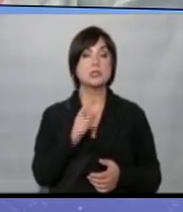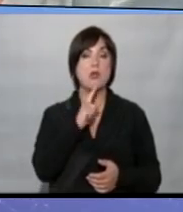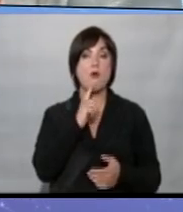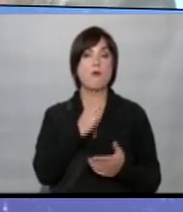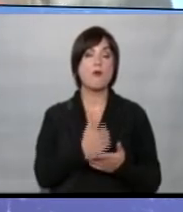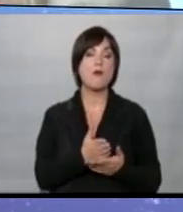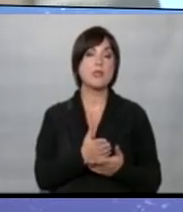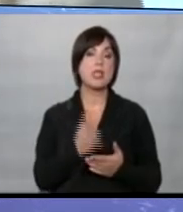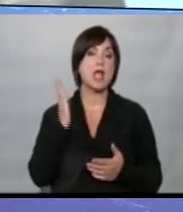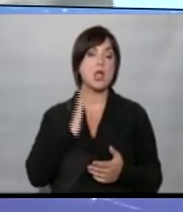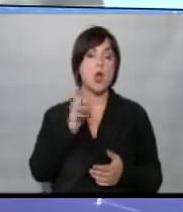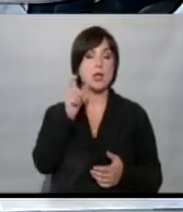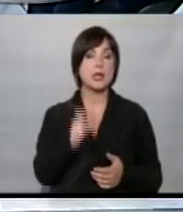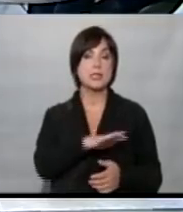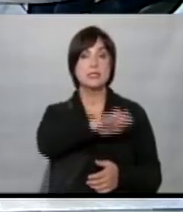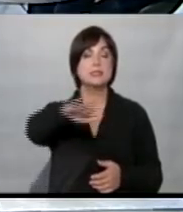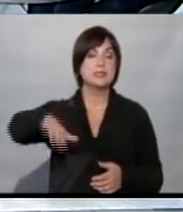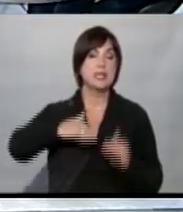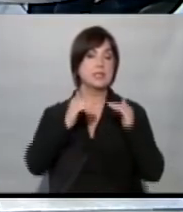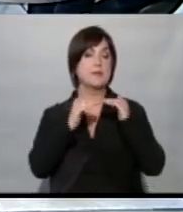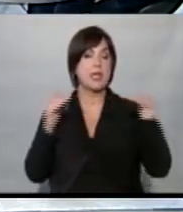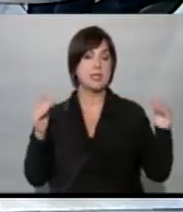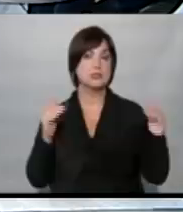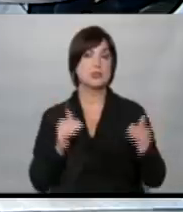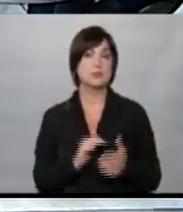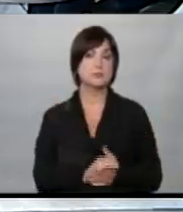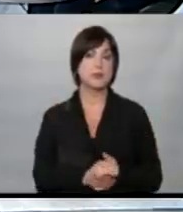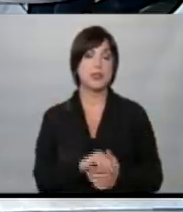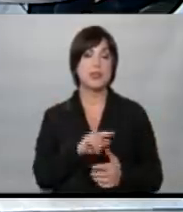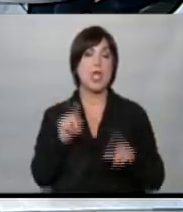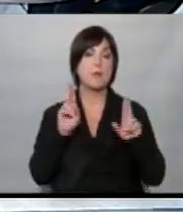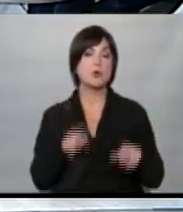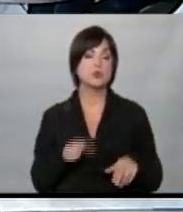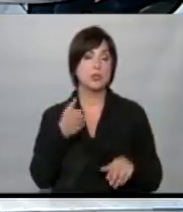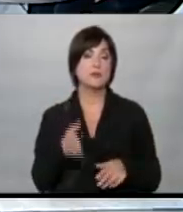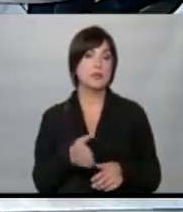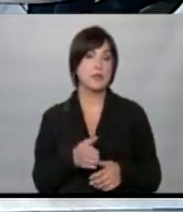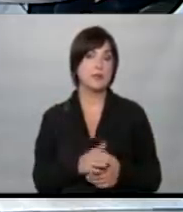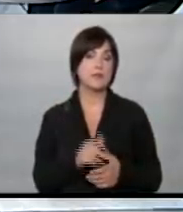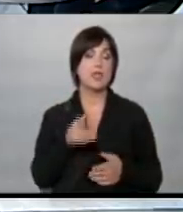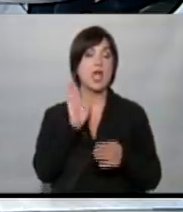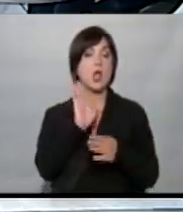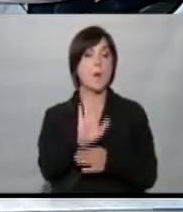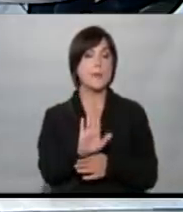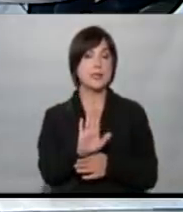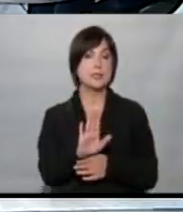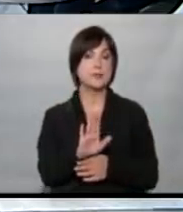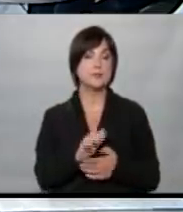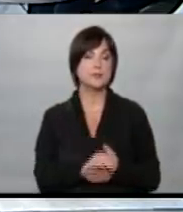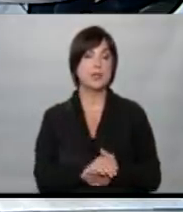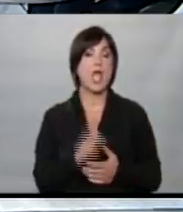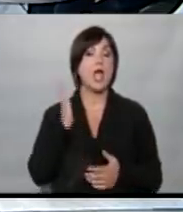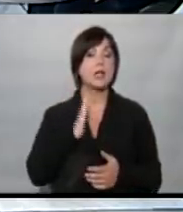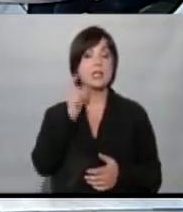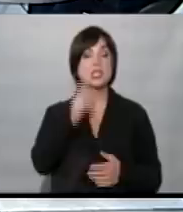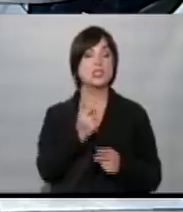и како граѓани сме сите исти. Да бидеш македонски народ и да бидеш граѓани на државата. Како припадник, да, граѓани